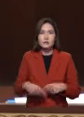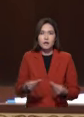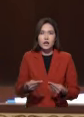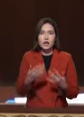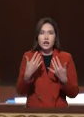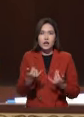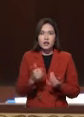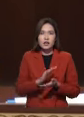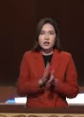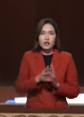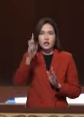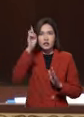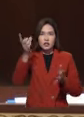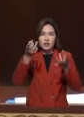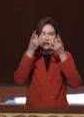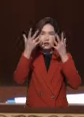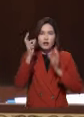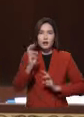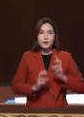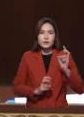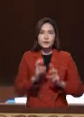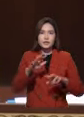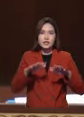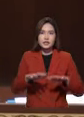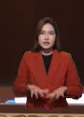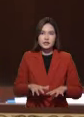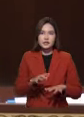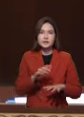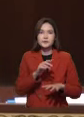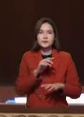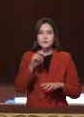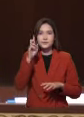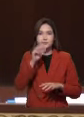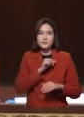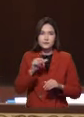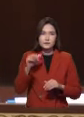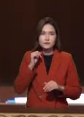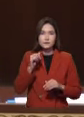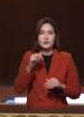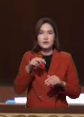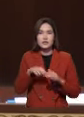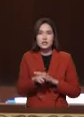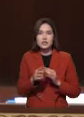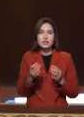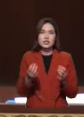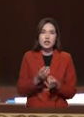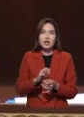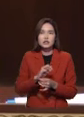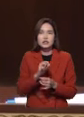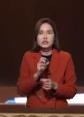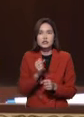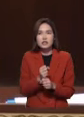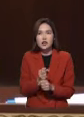бағдар еліміздің мықты өнеркәсіптік негізін қалап, ішкі сұранысты толық қамтамасыз ете